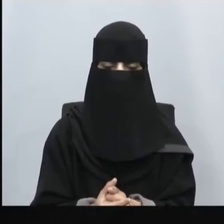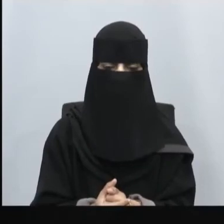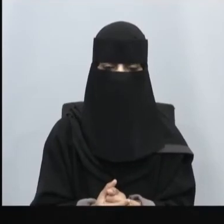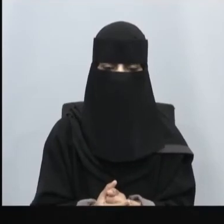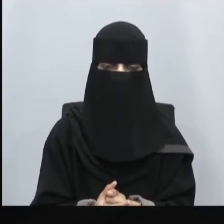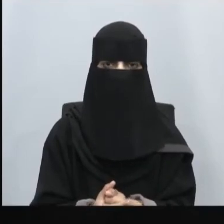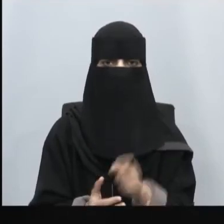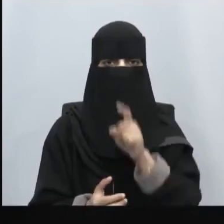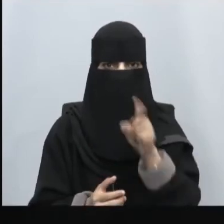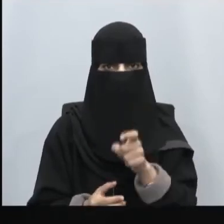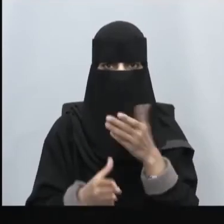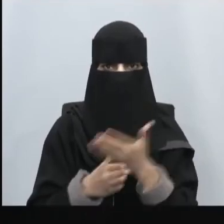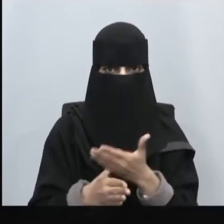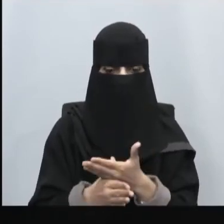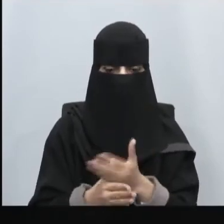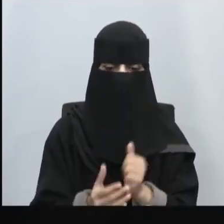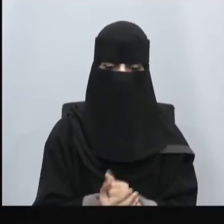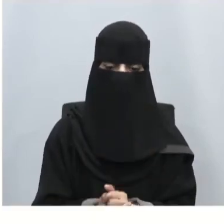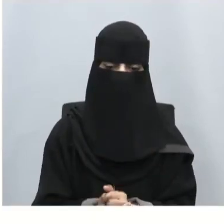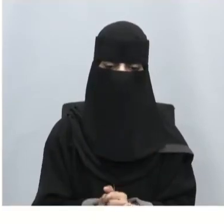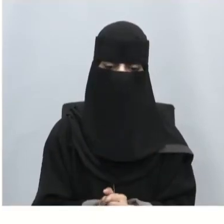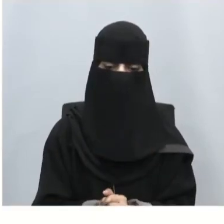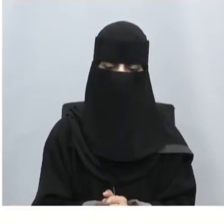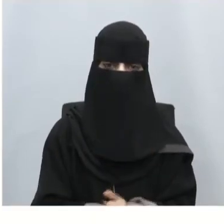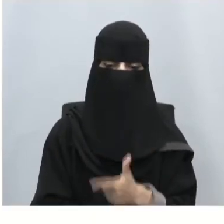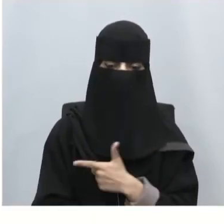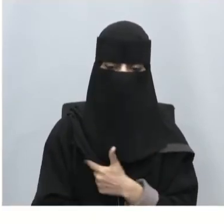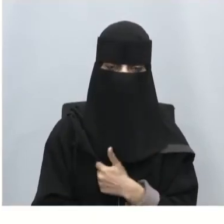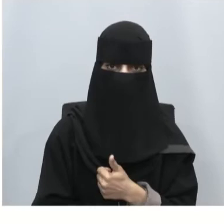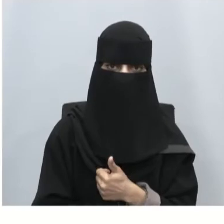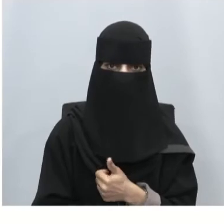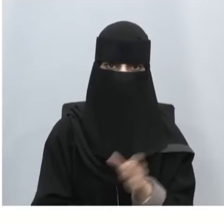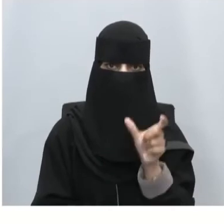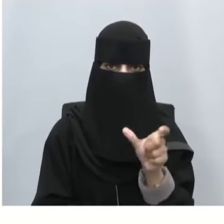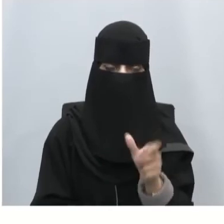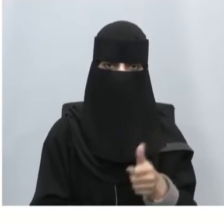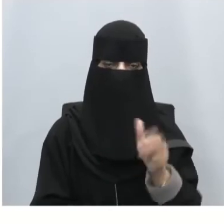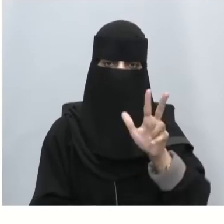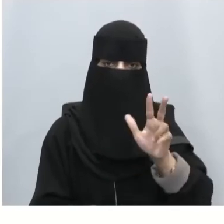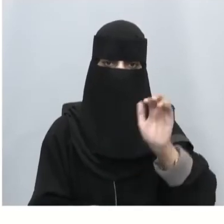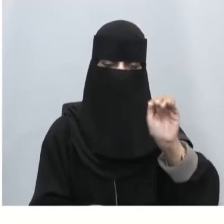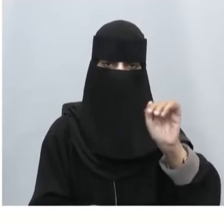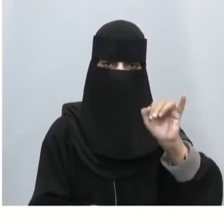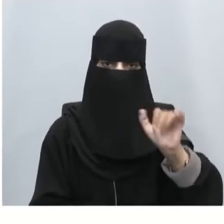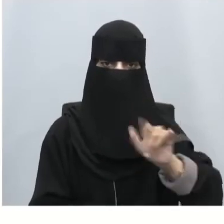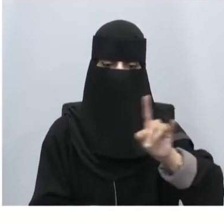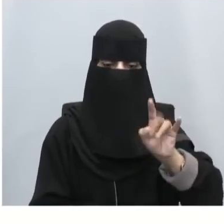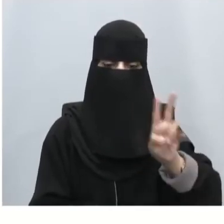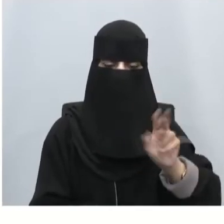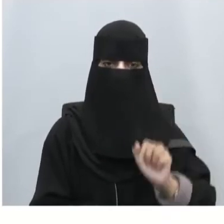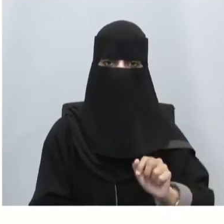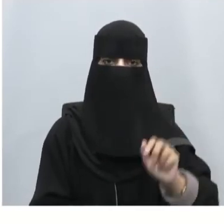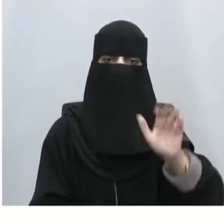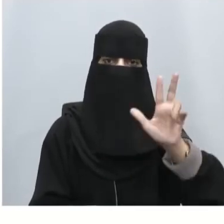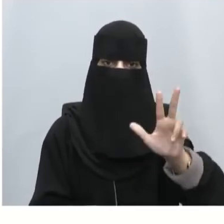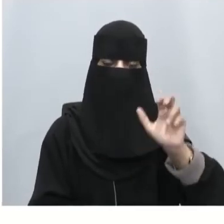او عللي عزيزه الطالبه تسميه الحملات الصليبيه بهذا الاسم لماذا تم